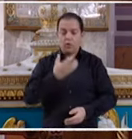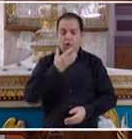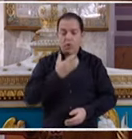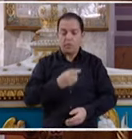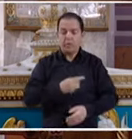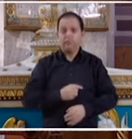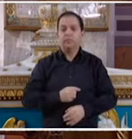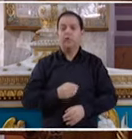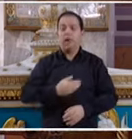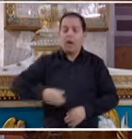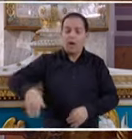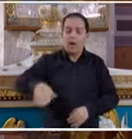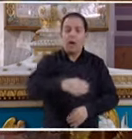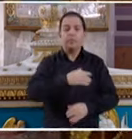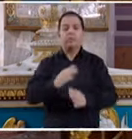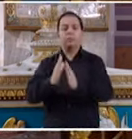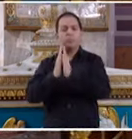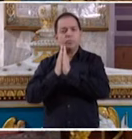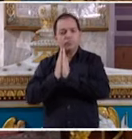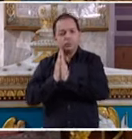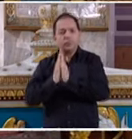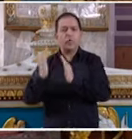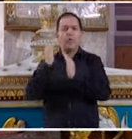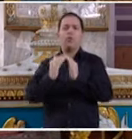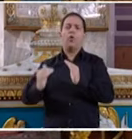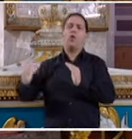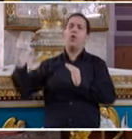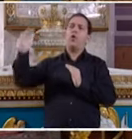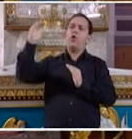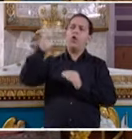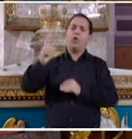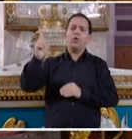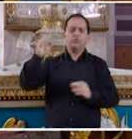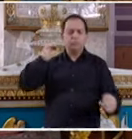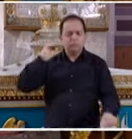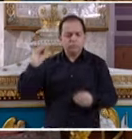ελέησον. Υπέρ του ρυθμίμας από πάσης